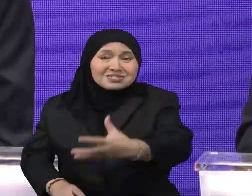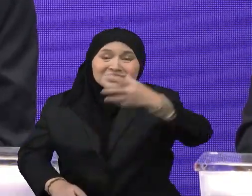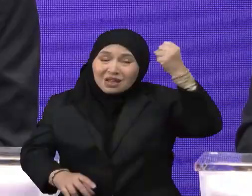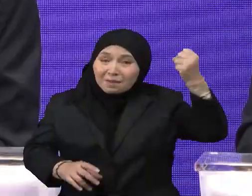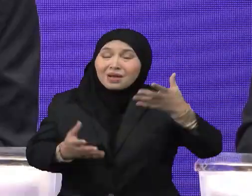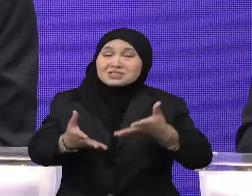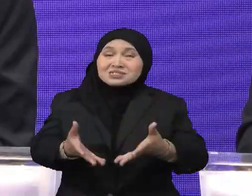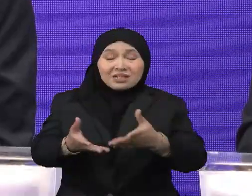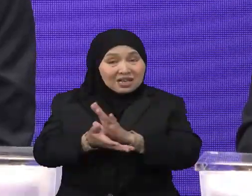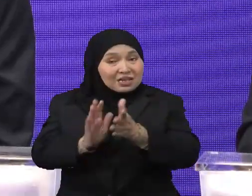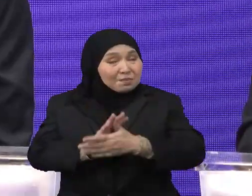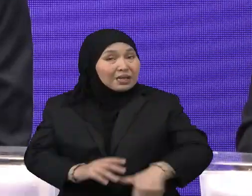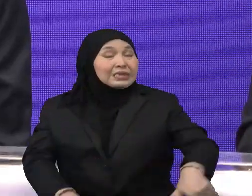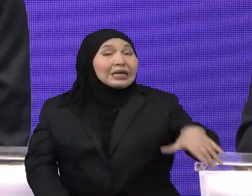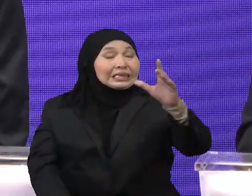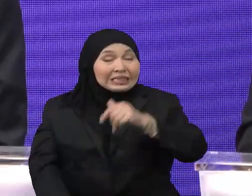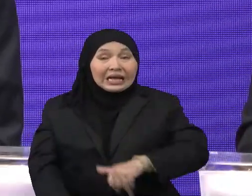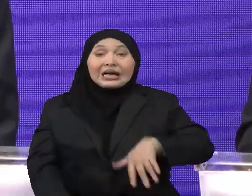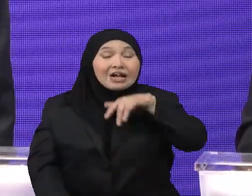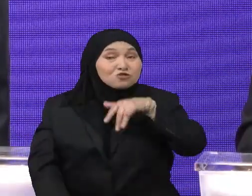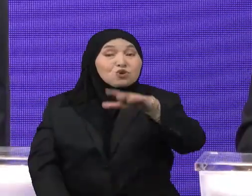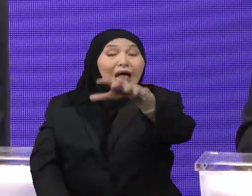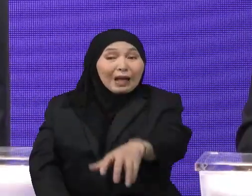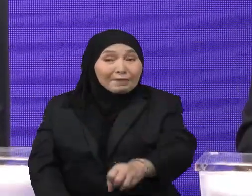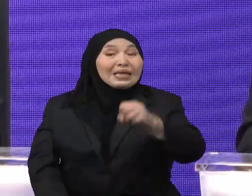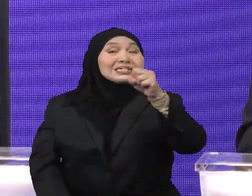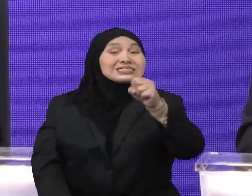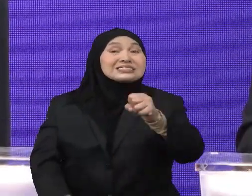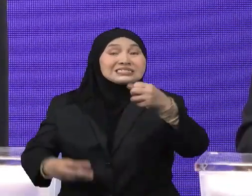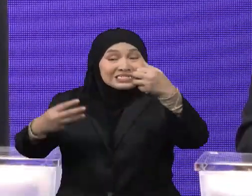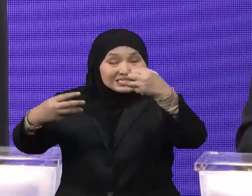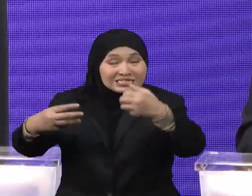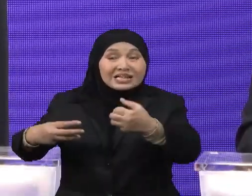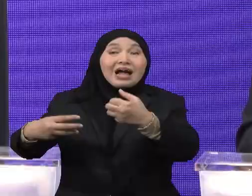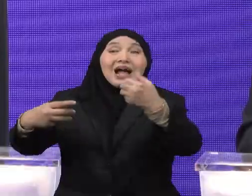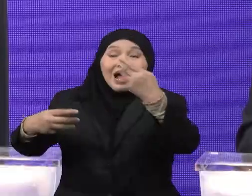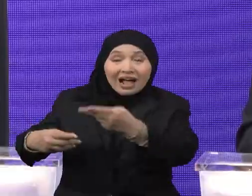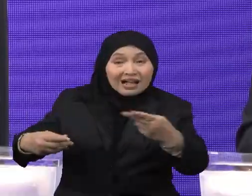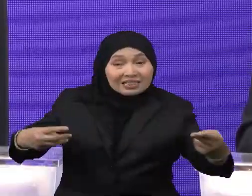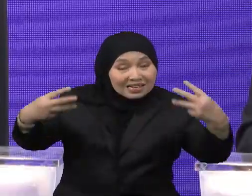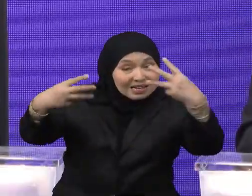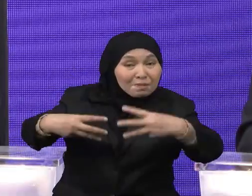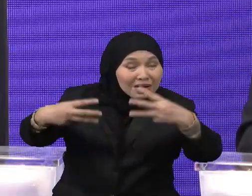maksudnya bagi dia mengambil sedikit harta rampasan perang tuh sebelum dibuat pembagian